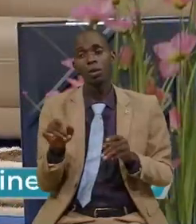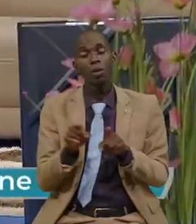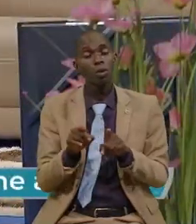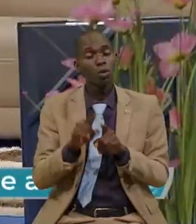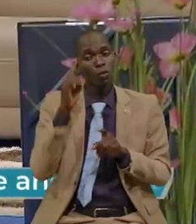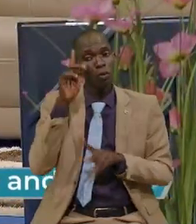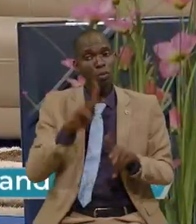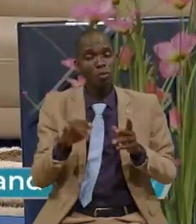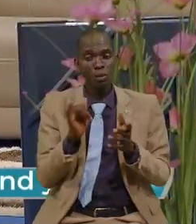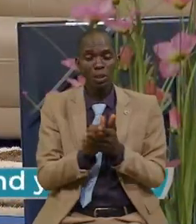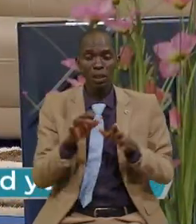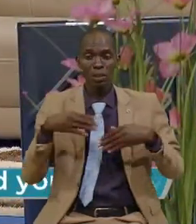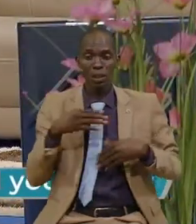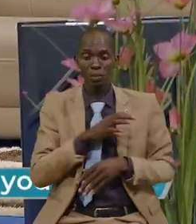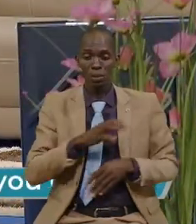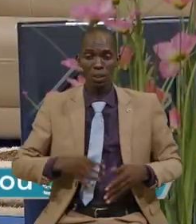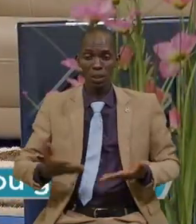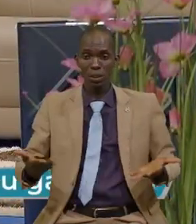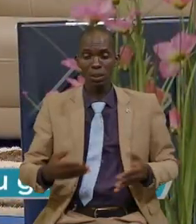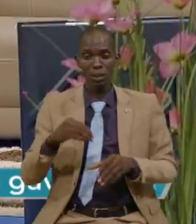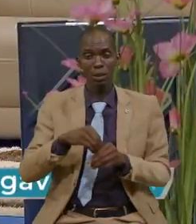C'est pour ceux.